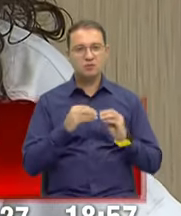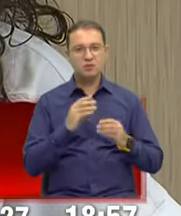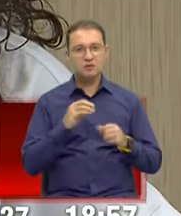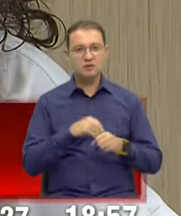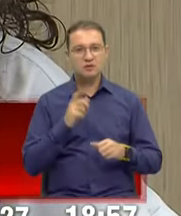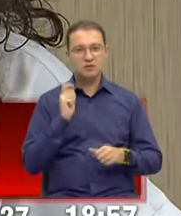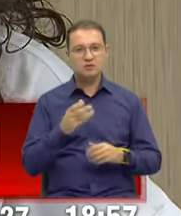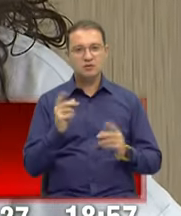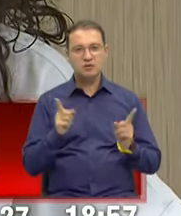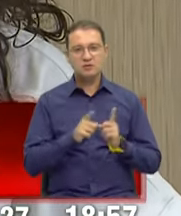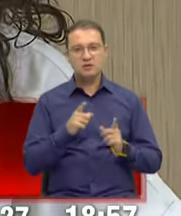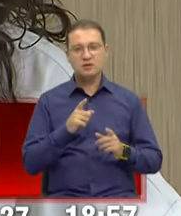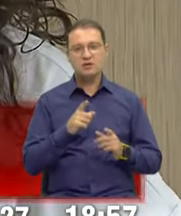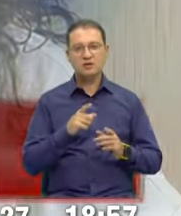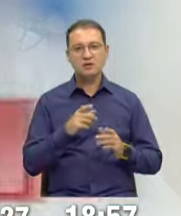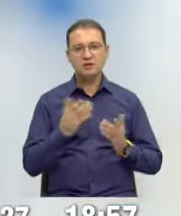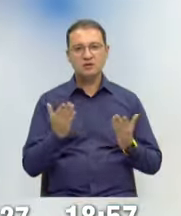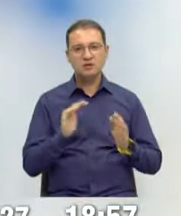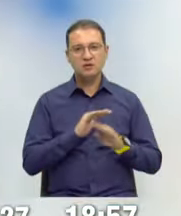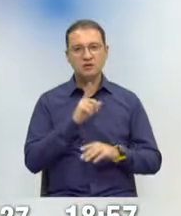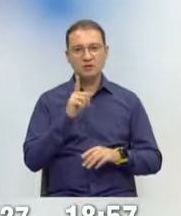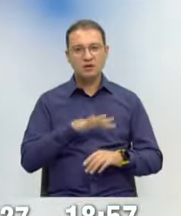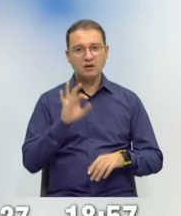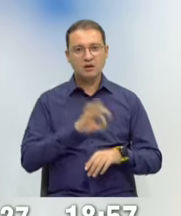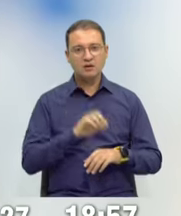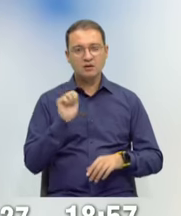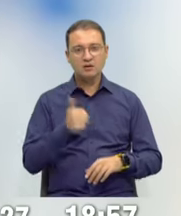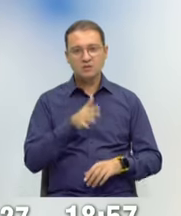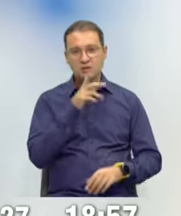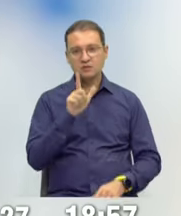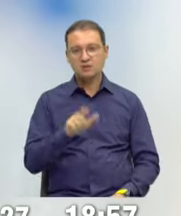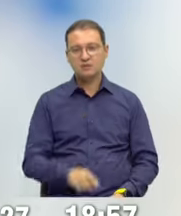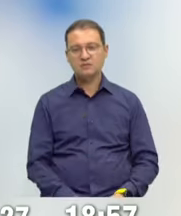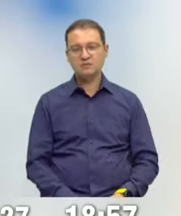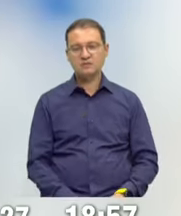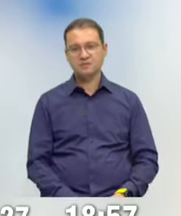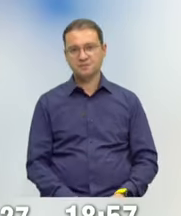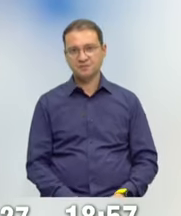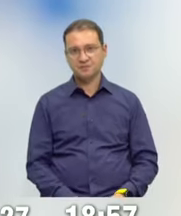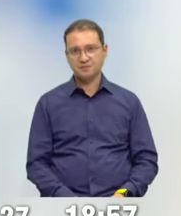gerçekten çok kısa. Yaşadığımız her anın kıymetini bilmeliyiz.